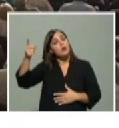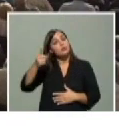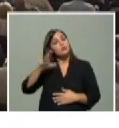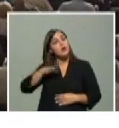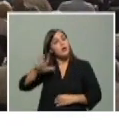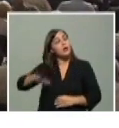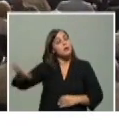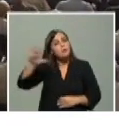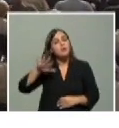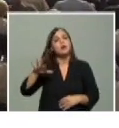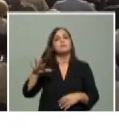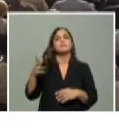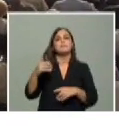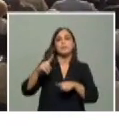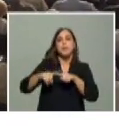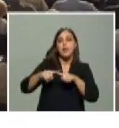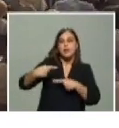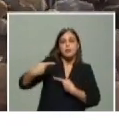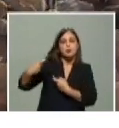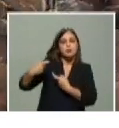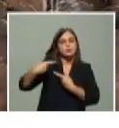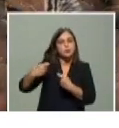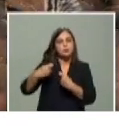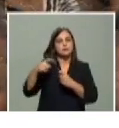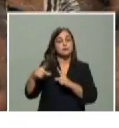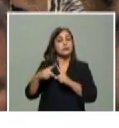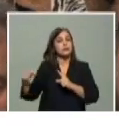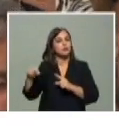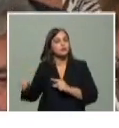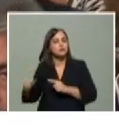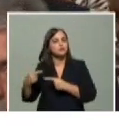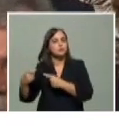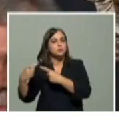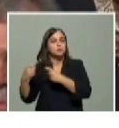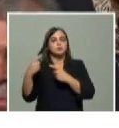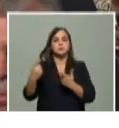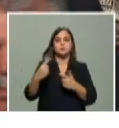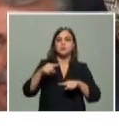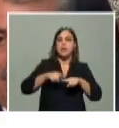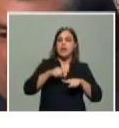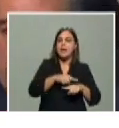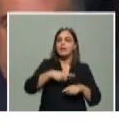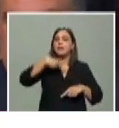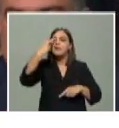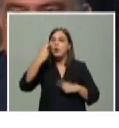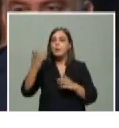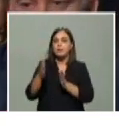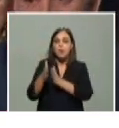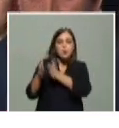τώρα πώς είναι, ο ένας μου τα λέει έτσι, ο άλλος μου τα λέει διαφορετικά. Οπότε καταλαβαίνεις ότι υπάρχει μία